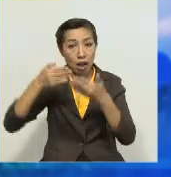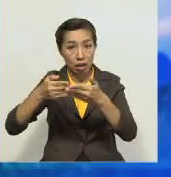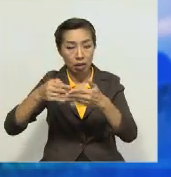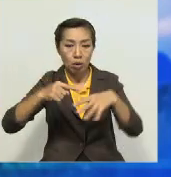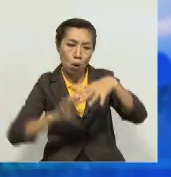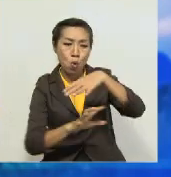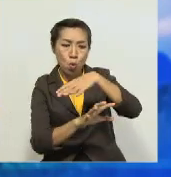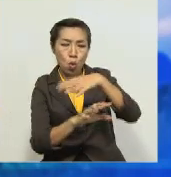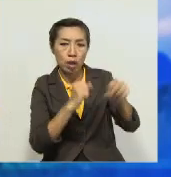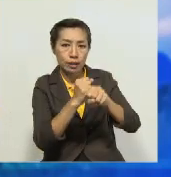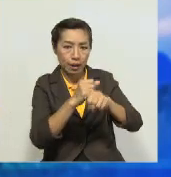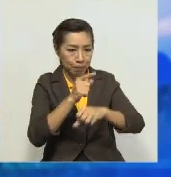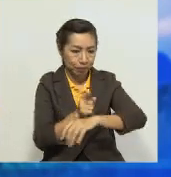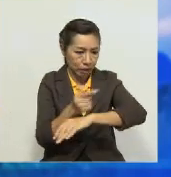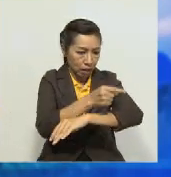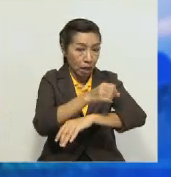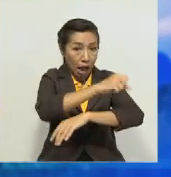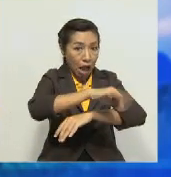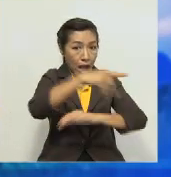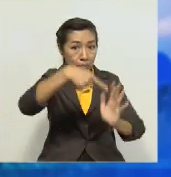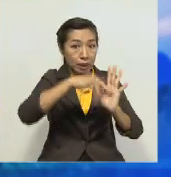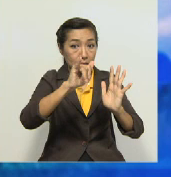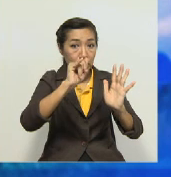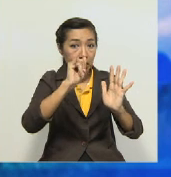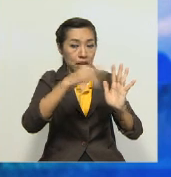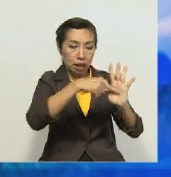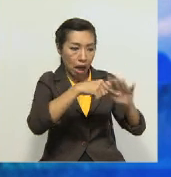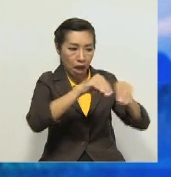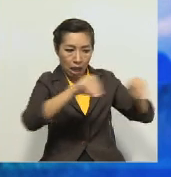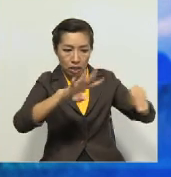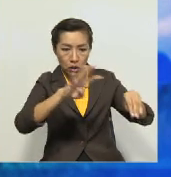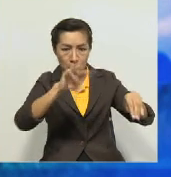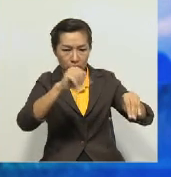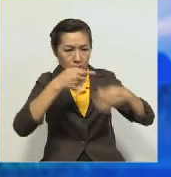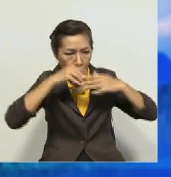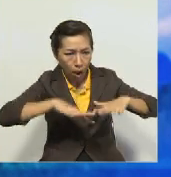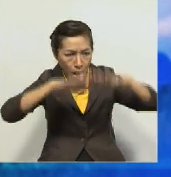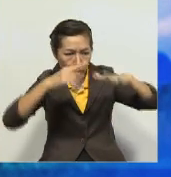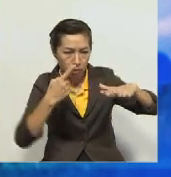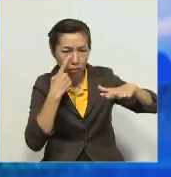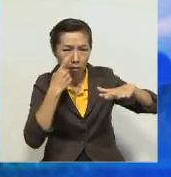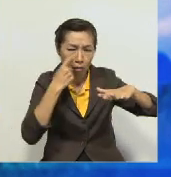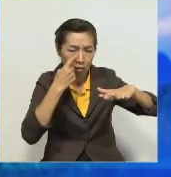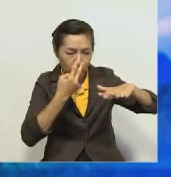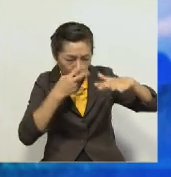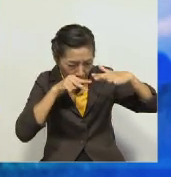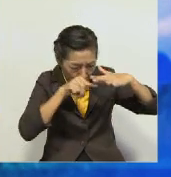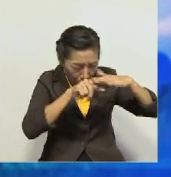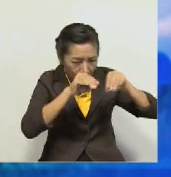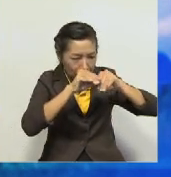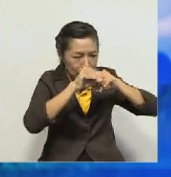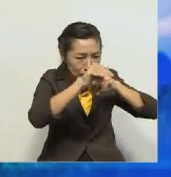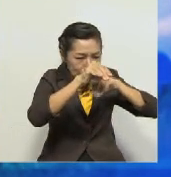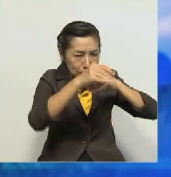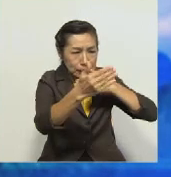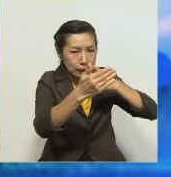อยู่ด้านในห่างหาพัทยา 400 เมตรอุปสักคือ น้ำทมีความคุ่น มองเห็นได้แค่ระยะ 10 ถึ 15 เซนติเมต